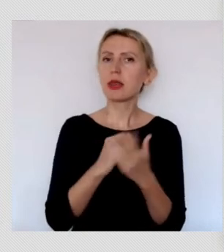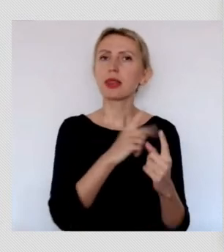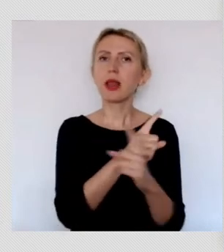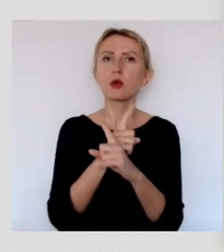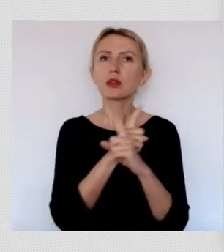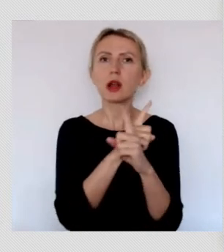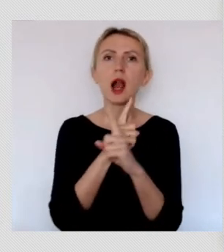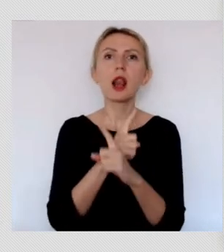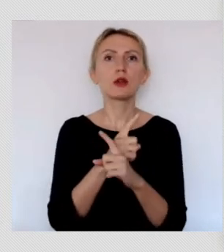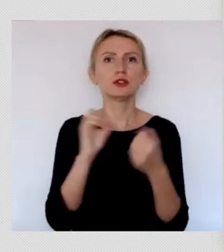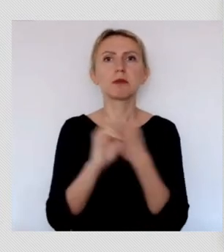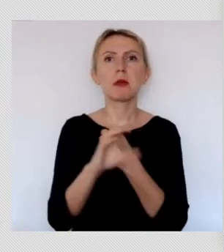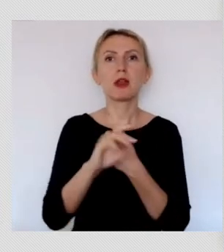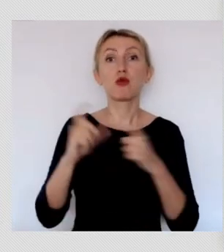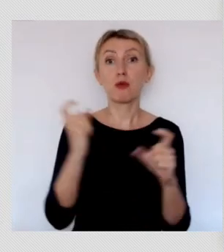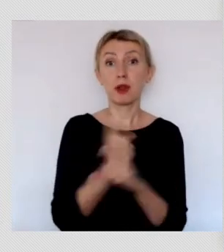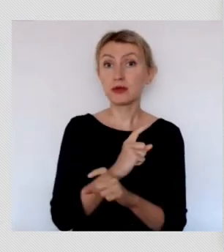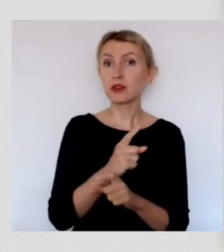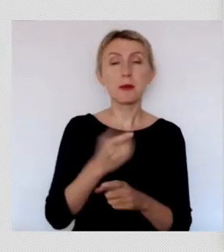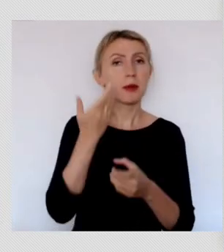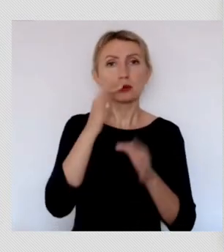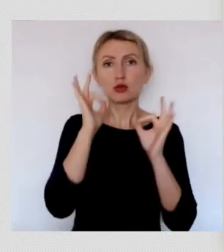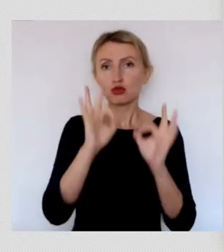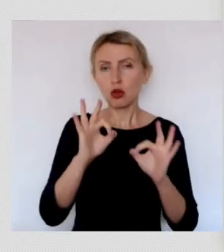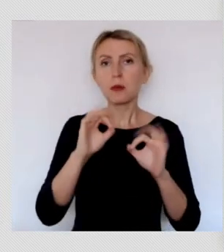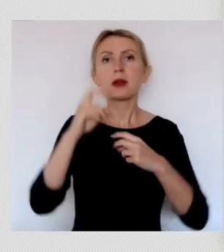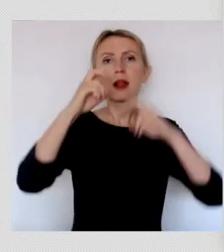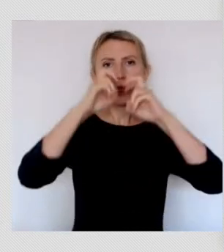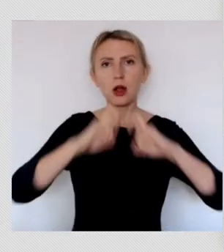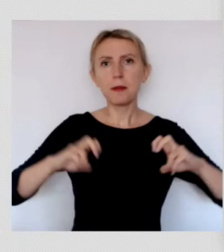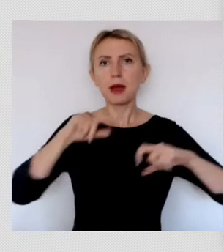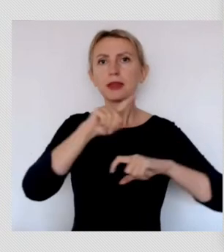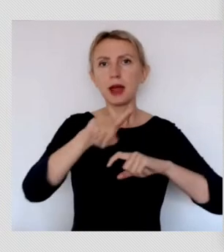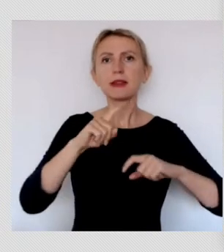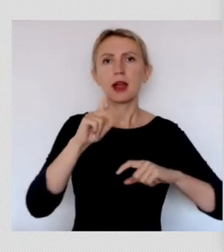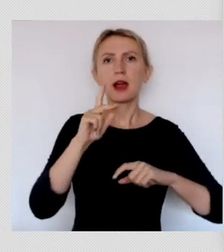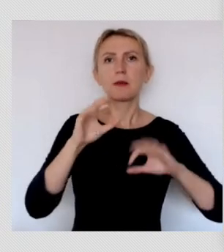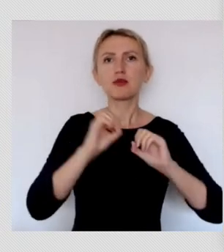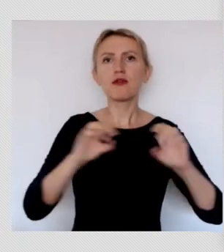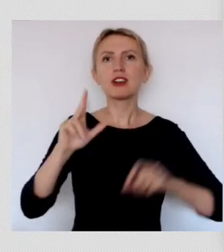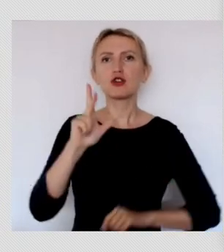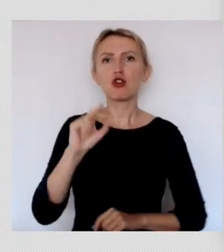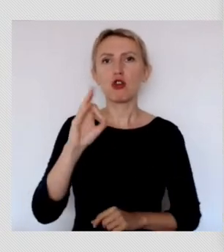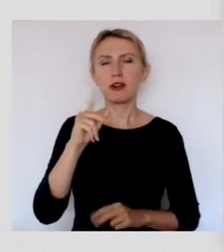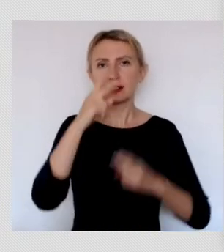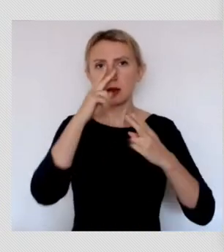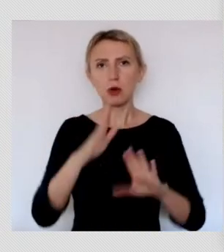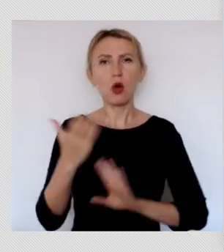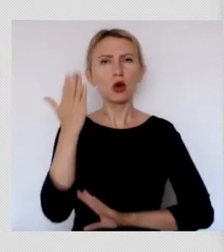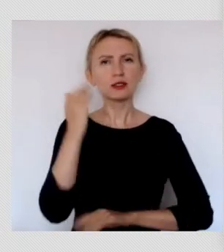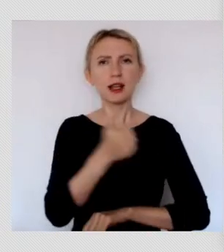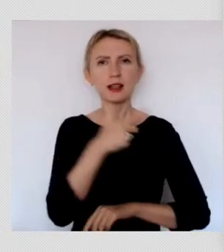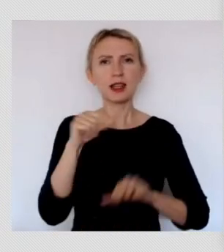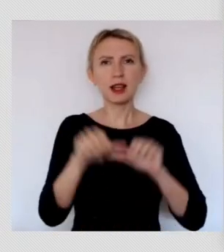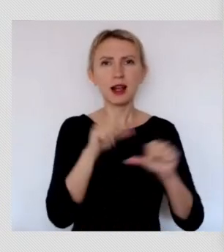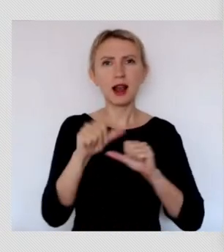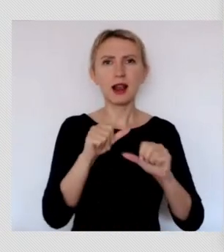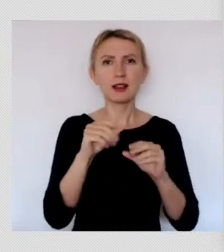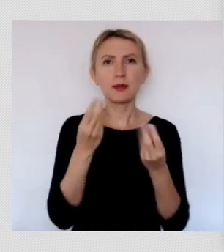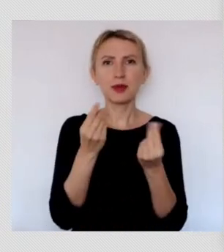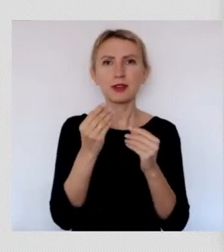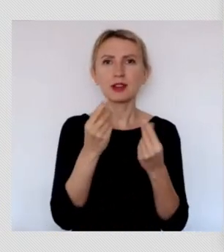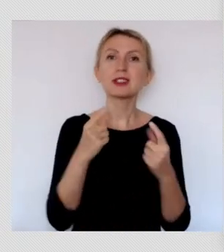mediów publicznych, doskonałe badania profesora Tadeusza Kowalskiego pokazujące, jak w ciągu ostatnich paru lat są przesuwane pieniądze